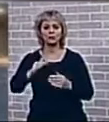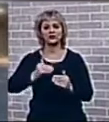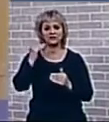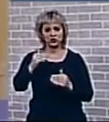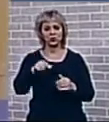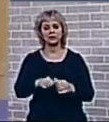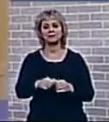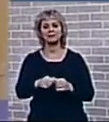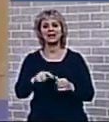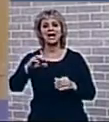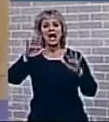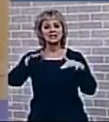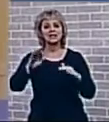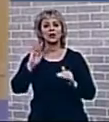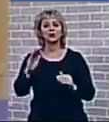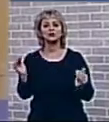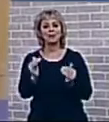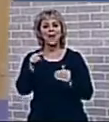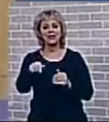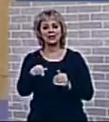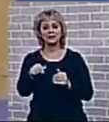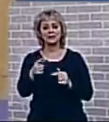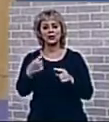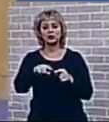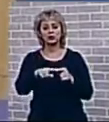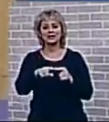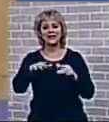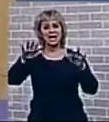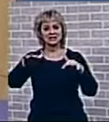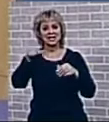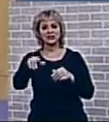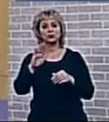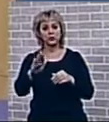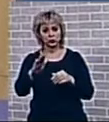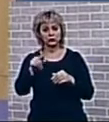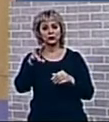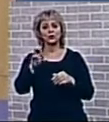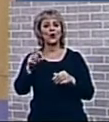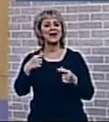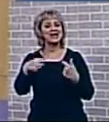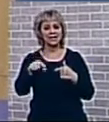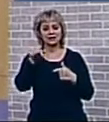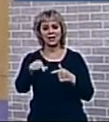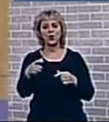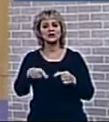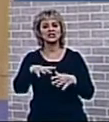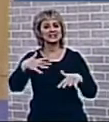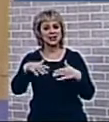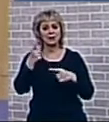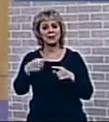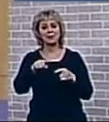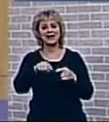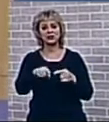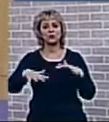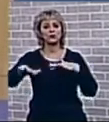выше нормы. Но осадков будет мало. То есть осадки выпадать будут очень редко и очень слабые.